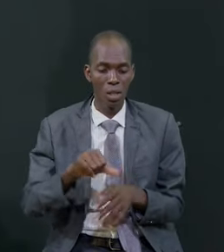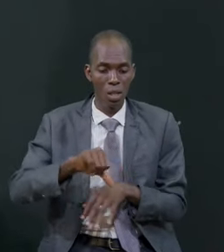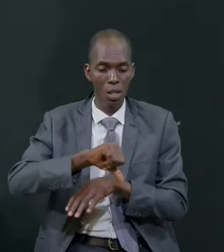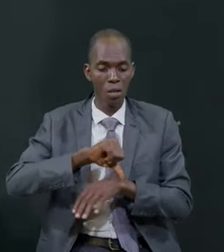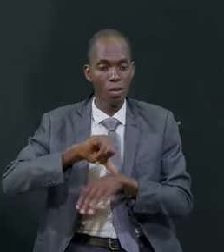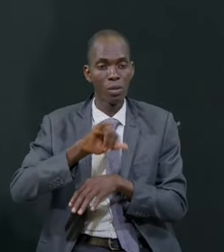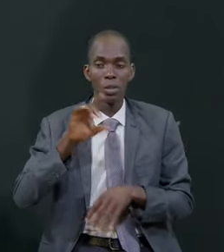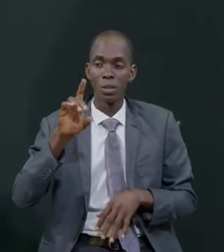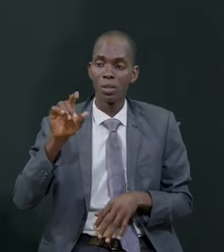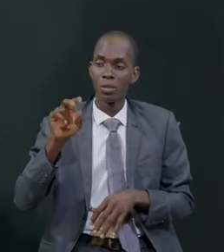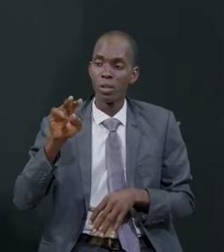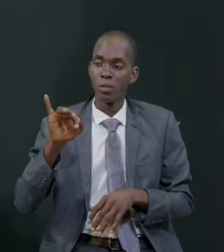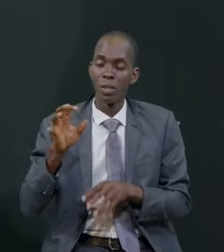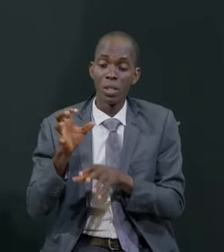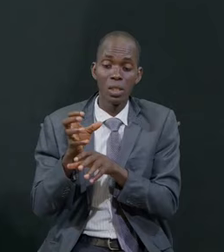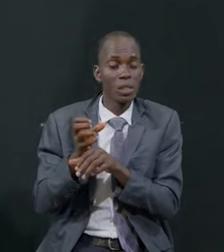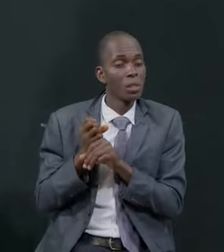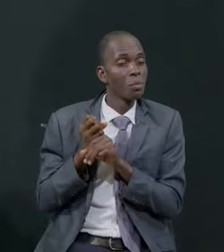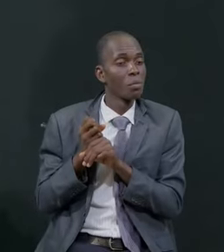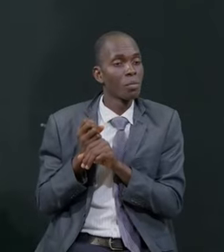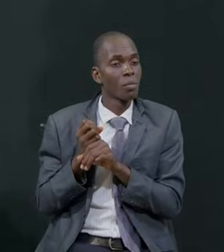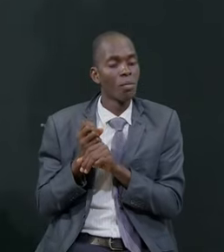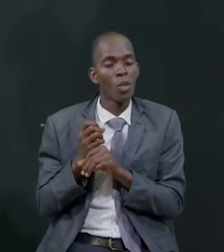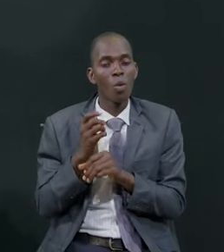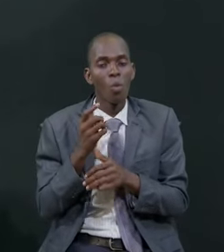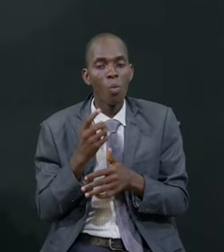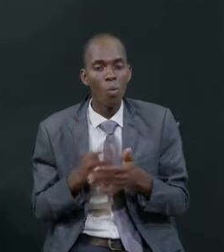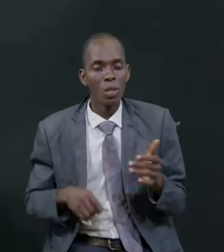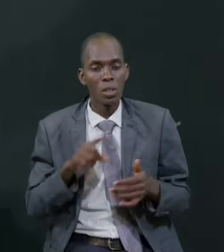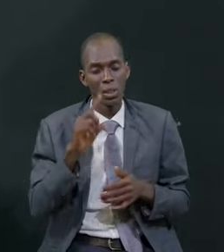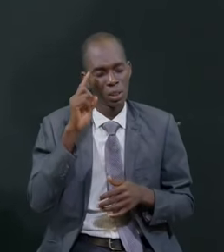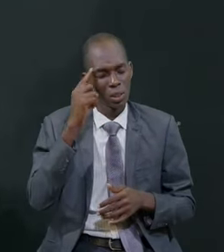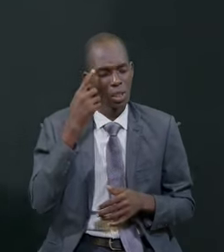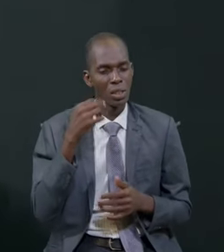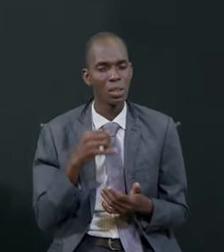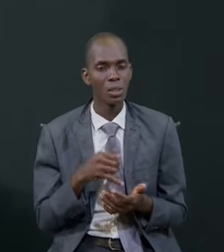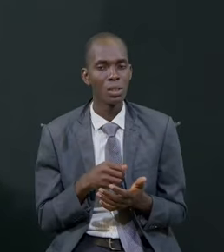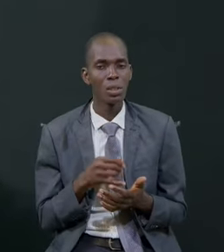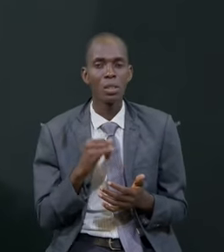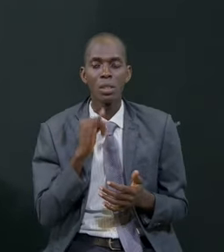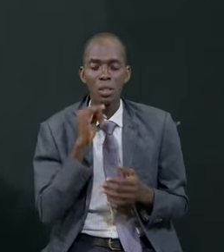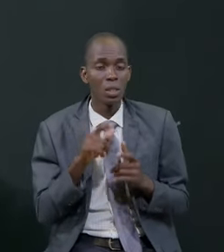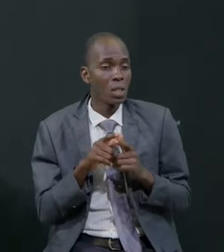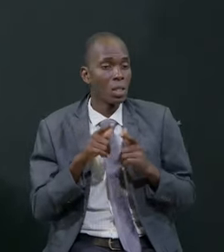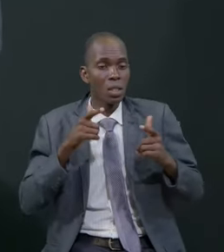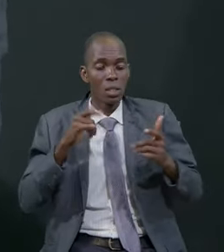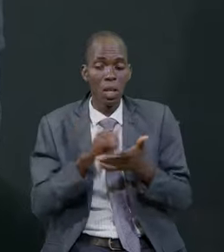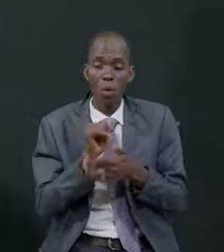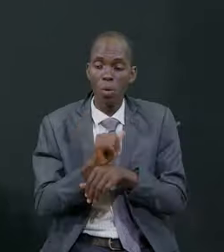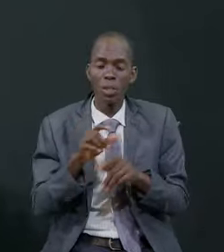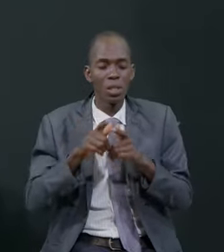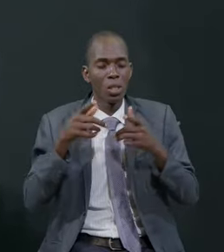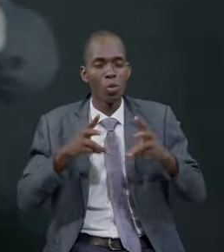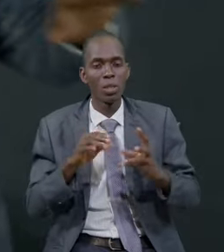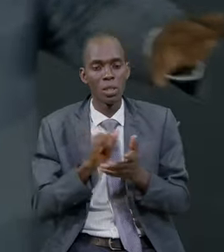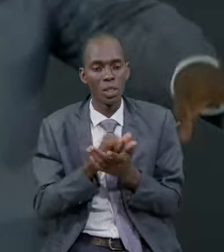a agi dans sa vie de façon dynamique. Et il a pu transformer le monde autour